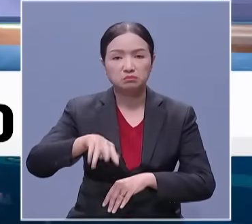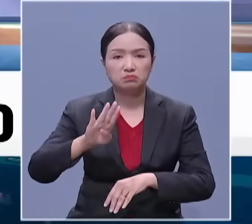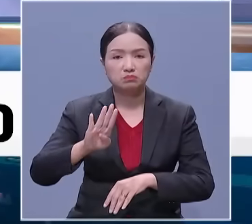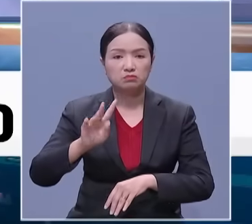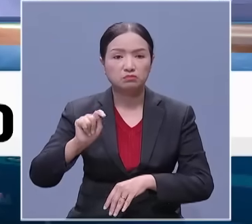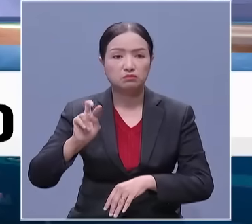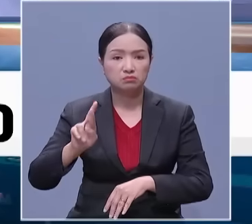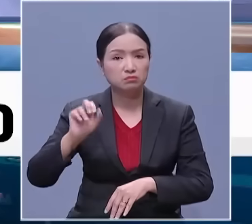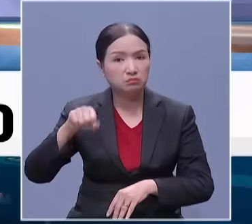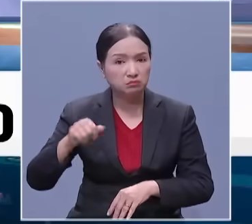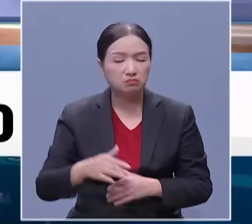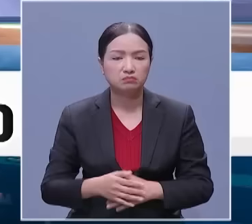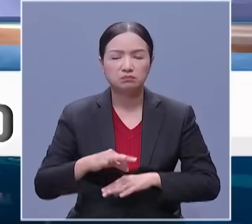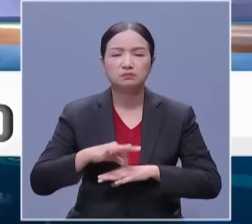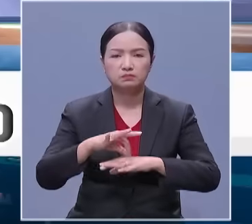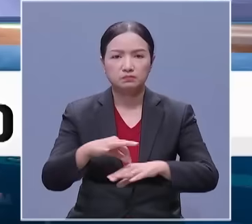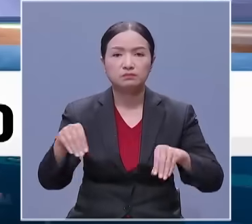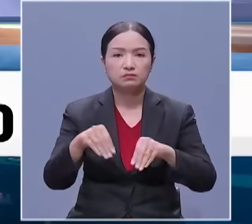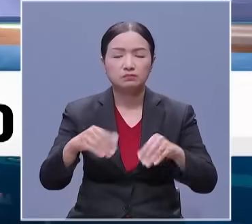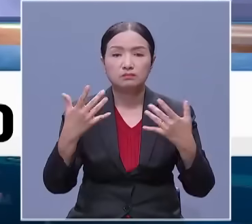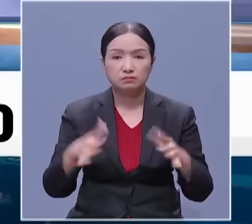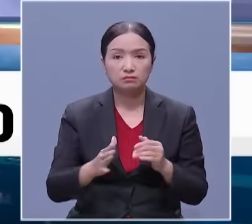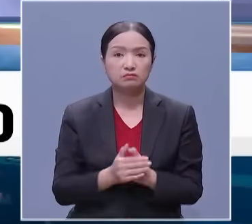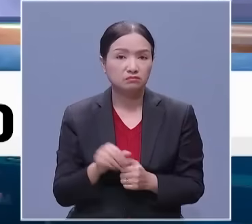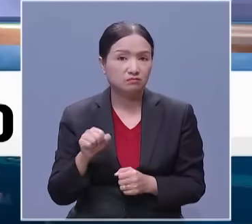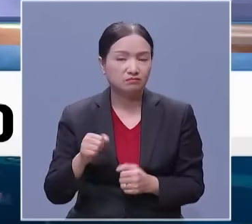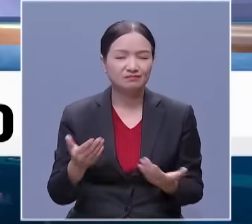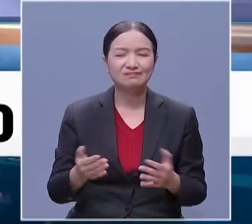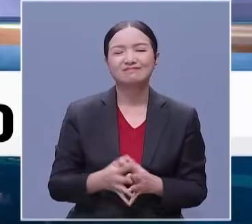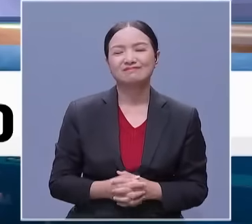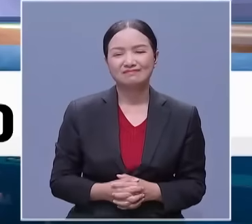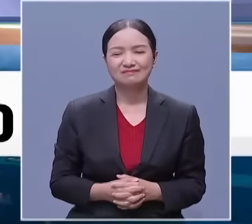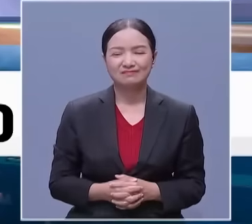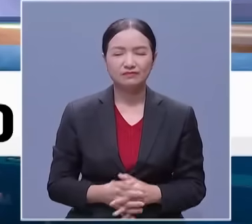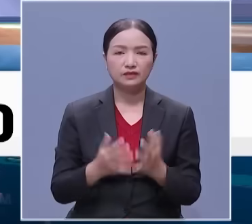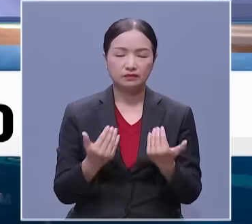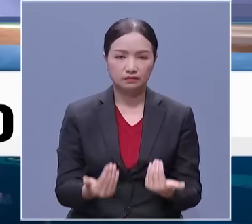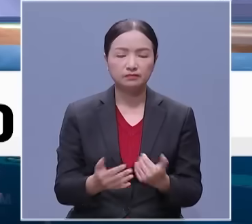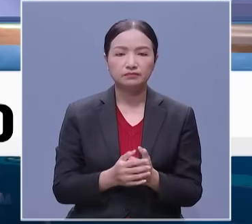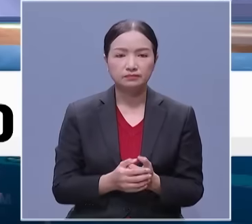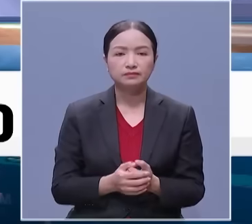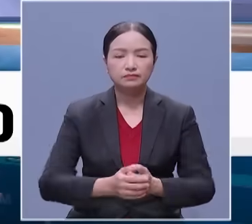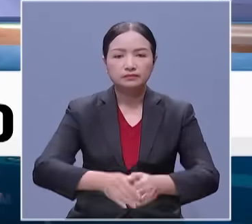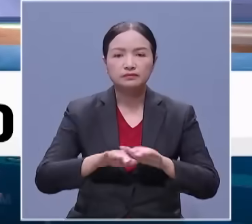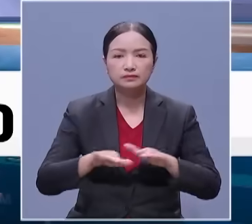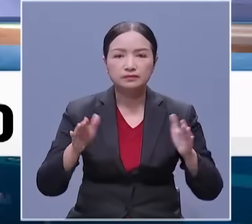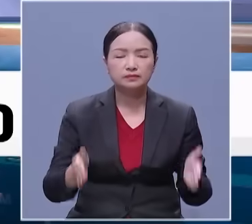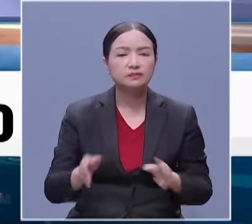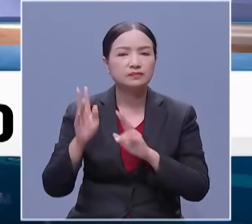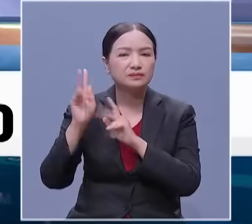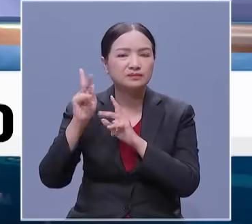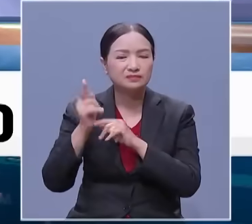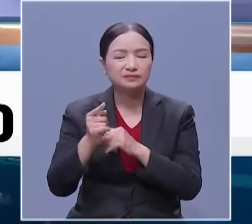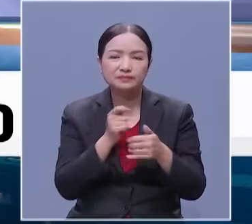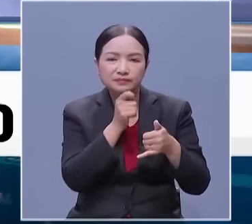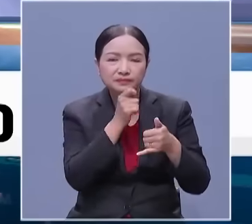ที่กำลังจะมีการแต่งตั้งในเร็วๆนี้แล้วนะคะช่วงสายๆที่ผ่านมานะเปิดโต๊ะข่าวและได้สัมภาษณ์ทน